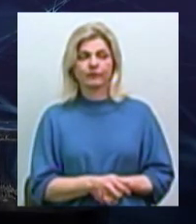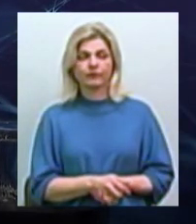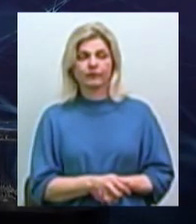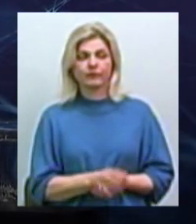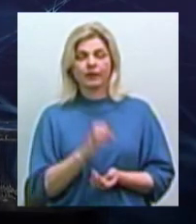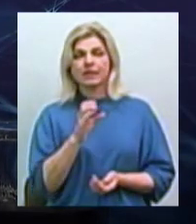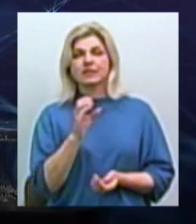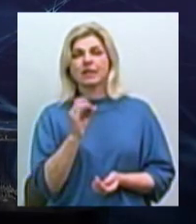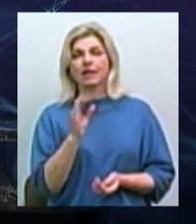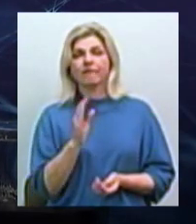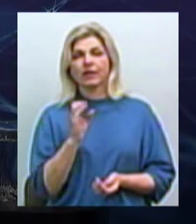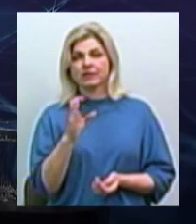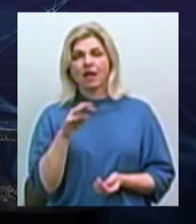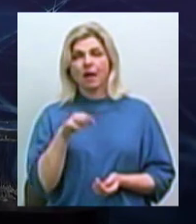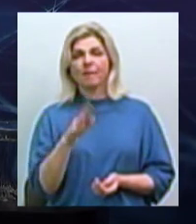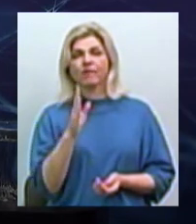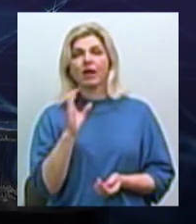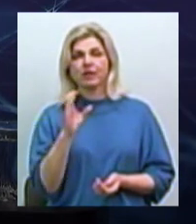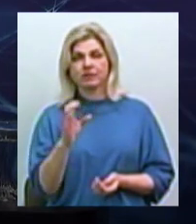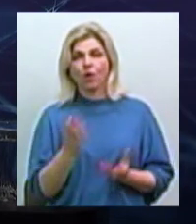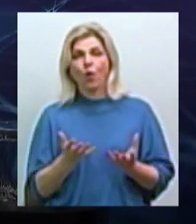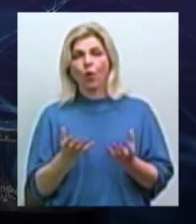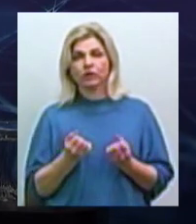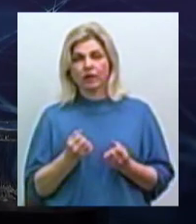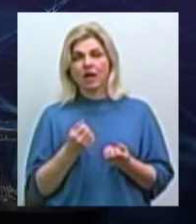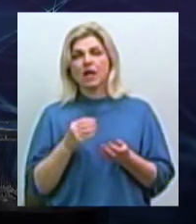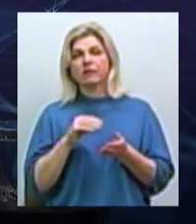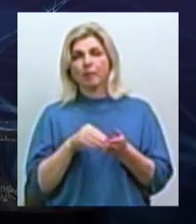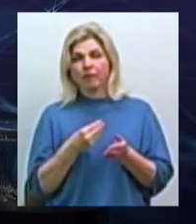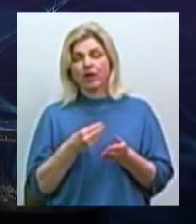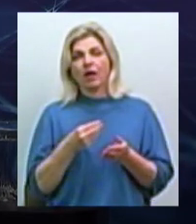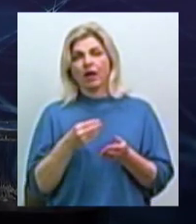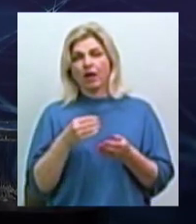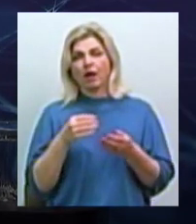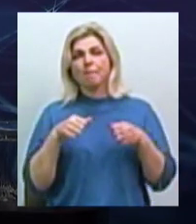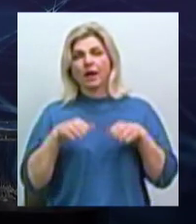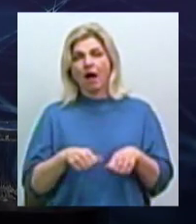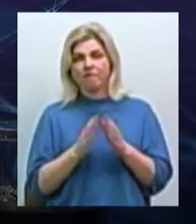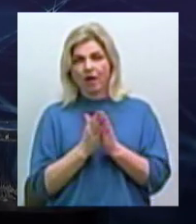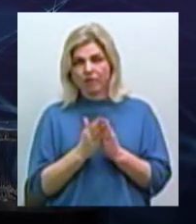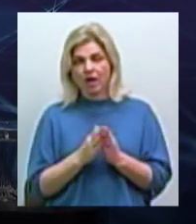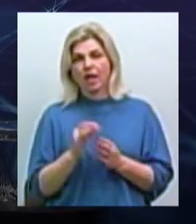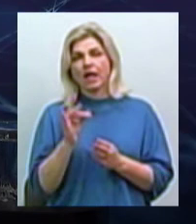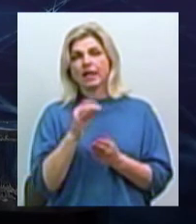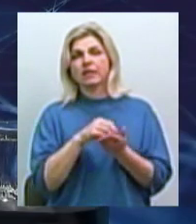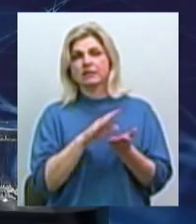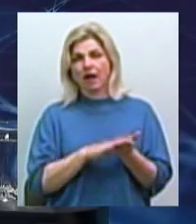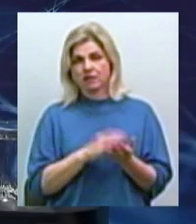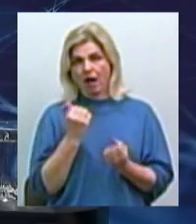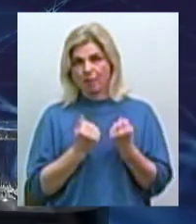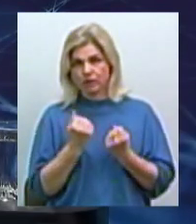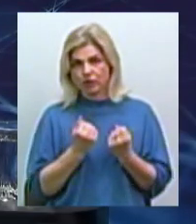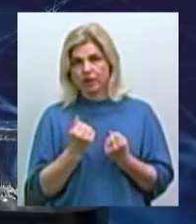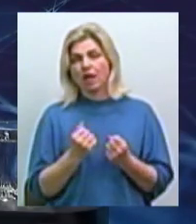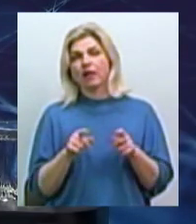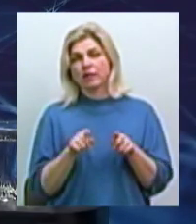центрами МВС, тобто отримання посвідки водія, заміна посвідки водія, реєстрація автомобіля. А